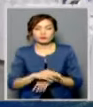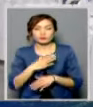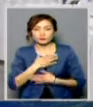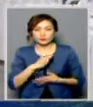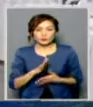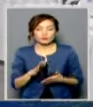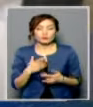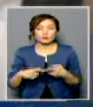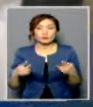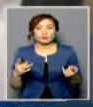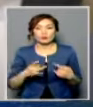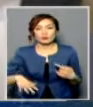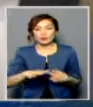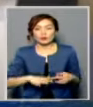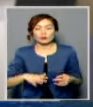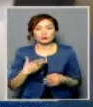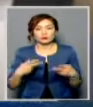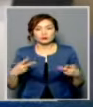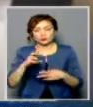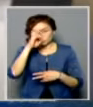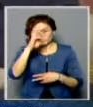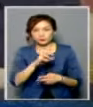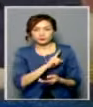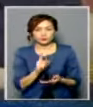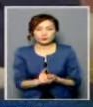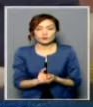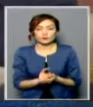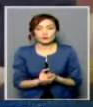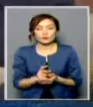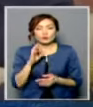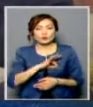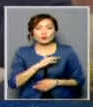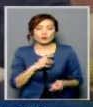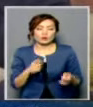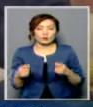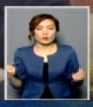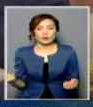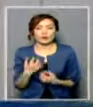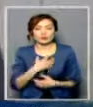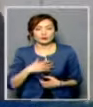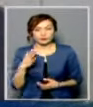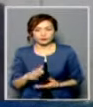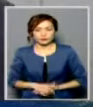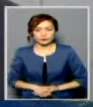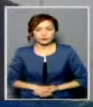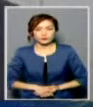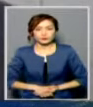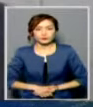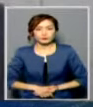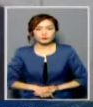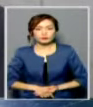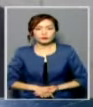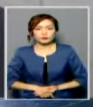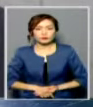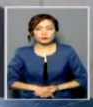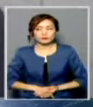көншітпейді. Басқа алпауыт елдермен терезесі тең мемлекет болу үшін қаралтынды тиімді басқарып қолдану маңызды. Жақында біздің